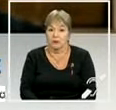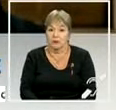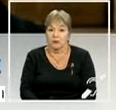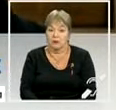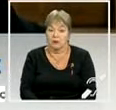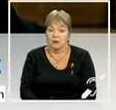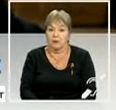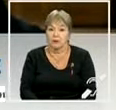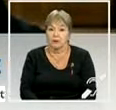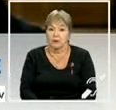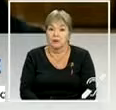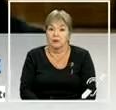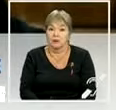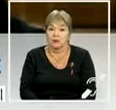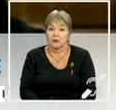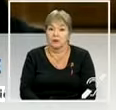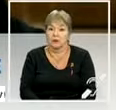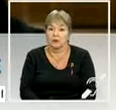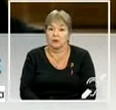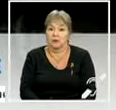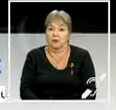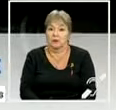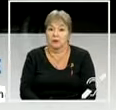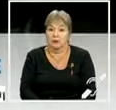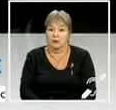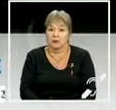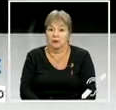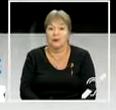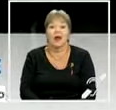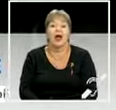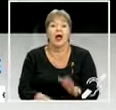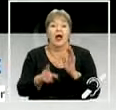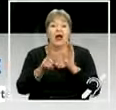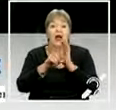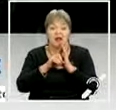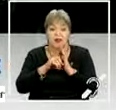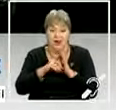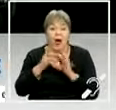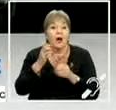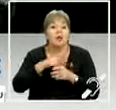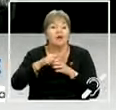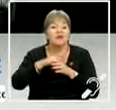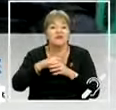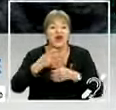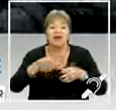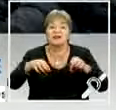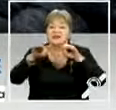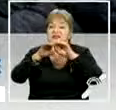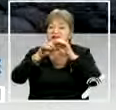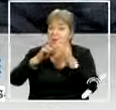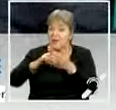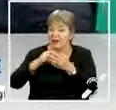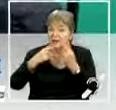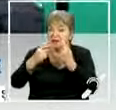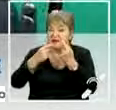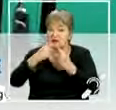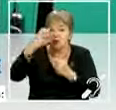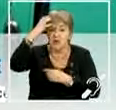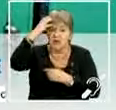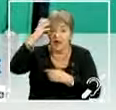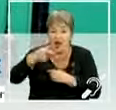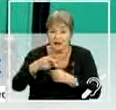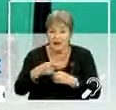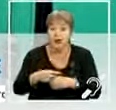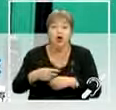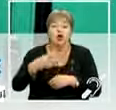ça, mais je leur donne raison pour ce qu'ils font. Legea de reformare a sistemului de pensii se discută acum în Senat. Cele două